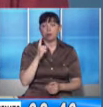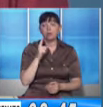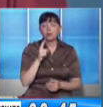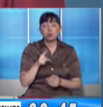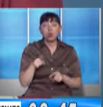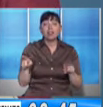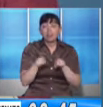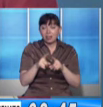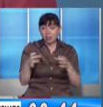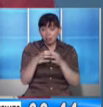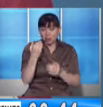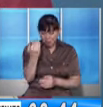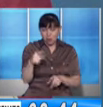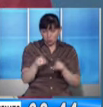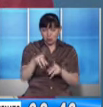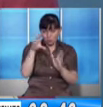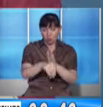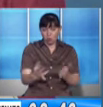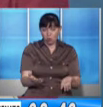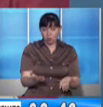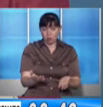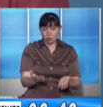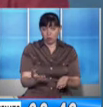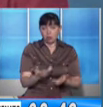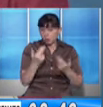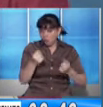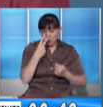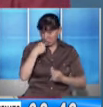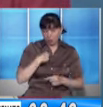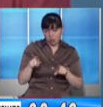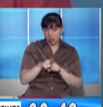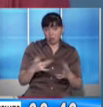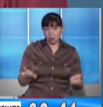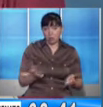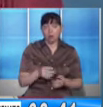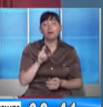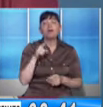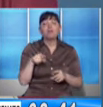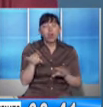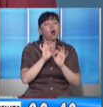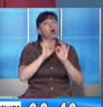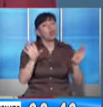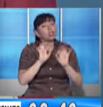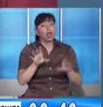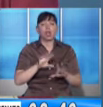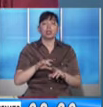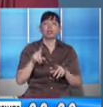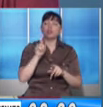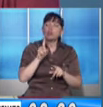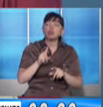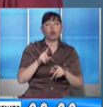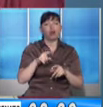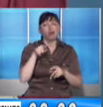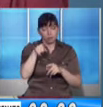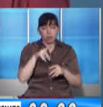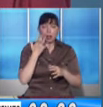de astfel partid sunteți dumneavoastră, domnul Tirguță. Da, nu vă uitați așa la mine. Pentru că explicați la oameni, cu bicicleta, cu trotineta